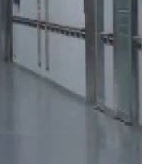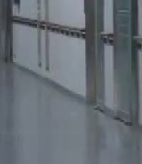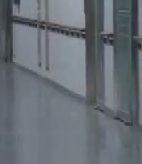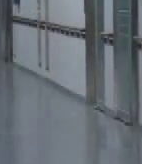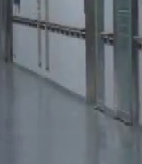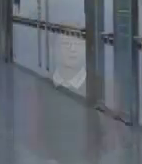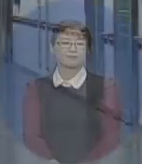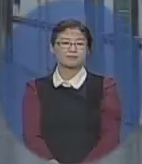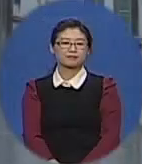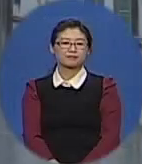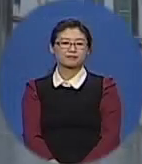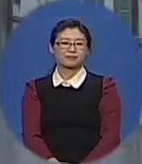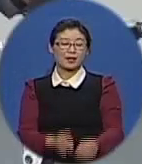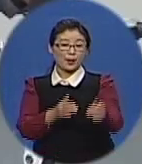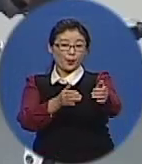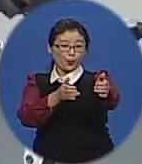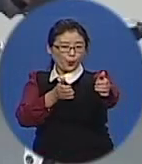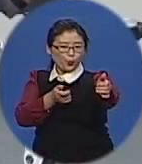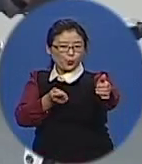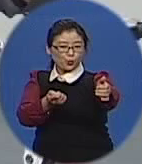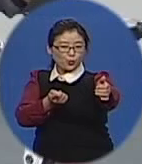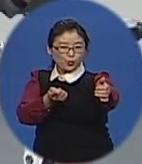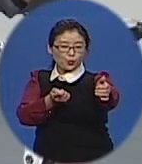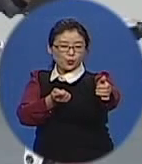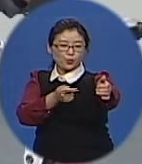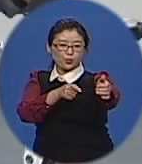그대로 잡고 에이밍 조준하면서